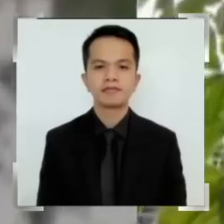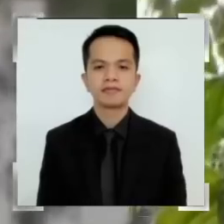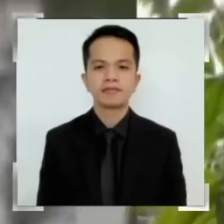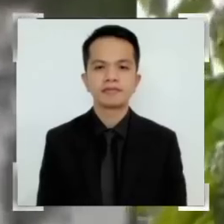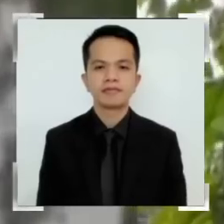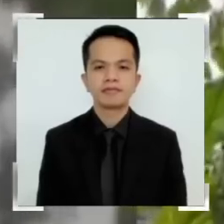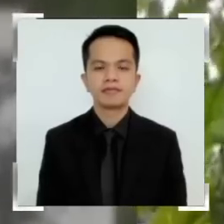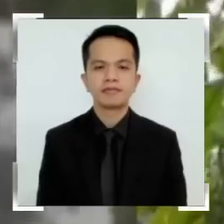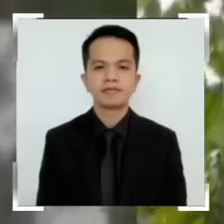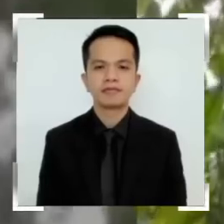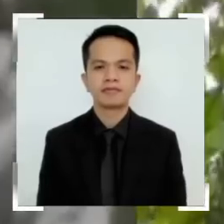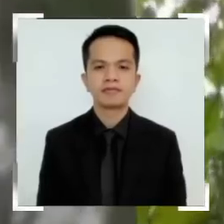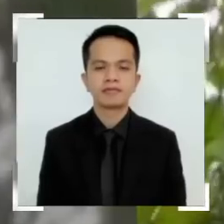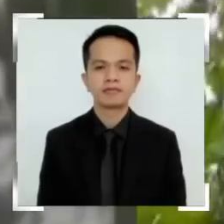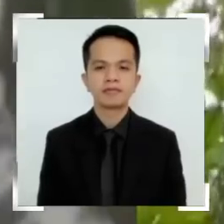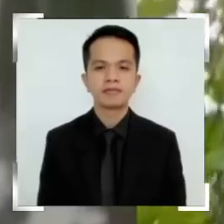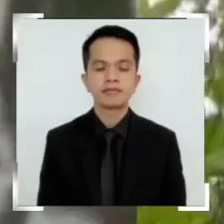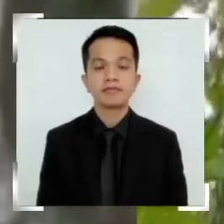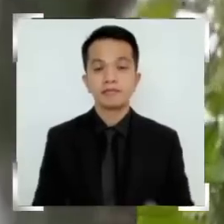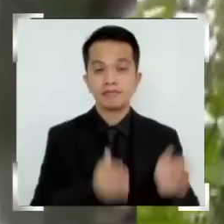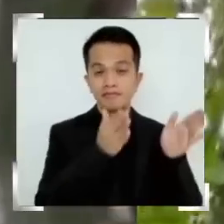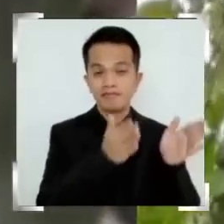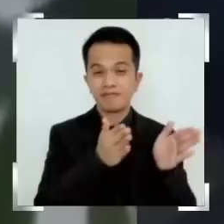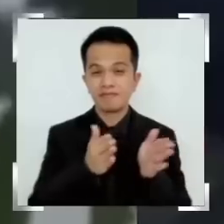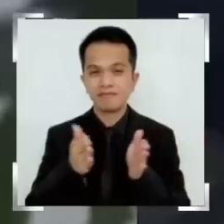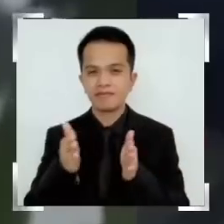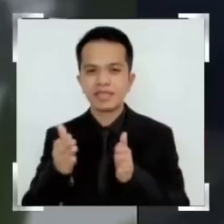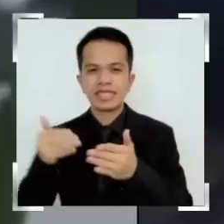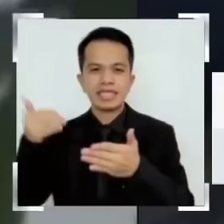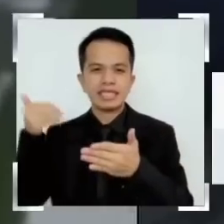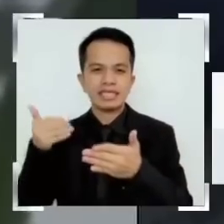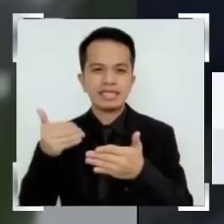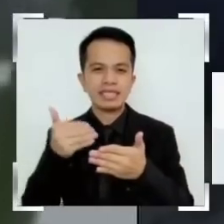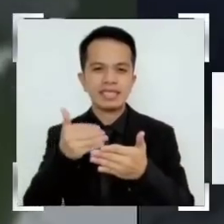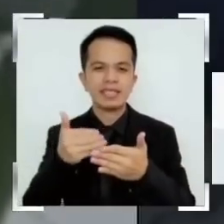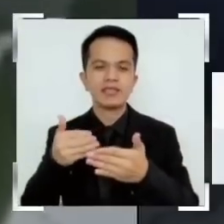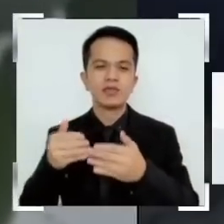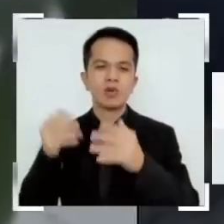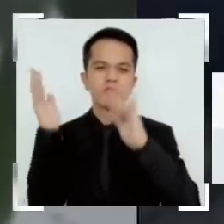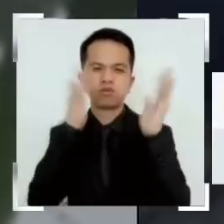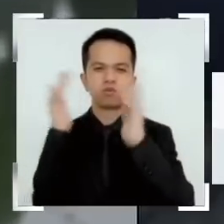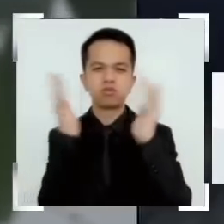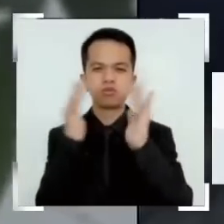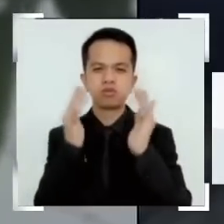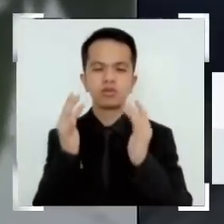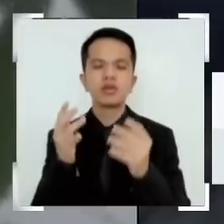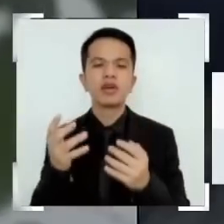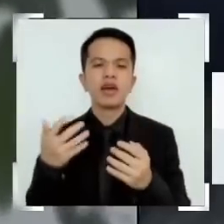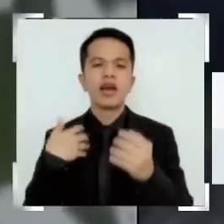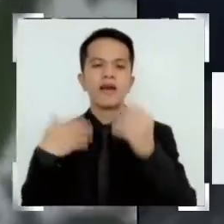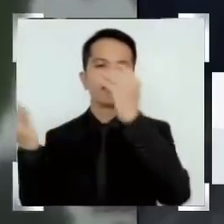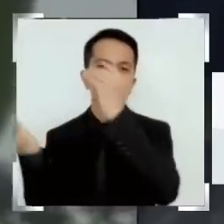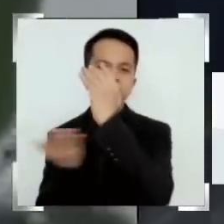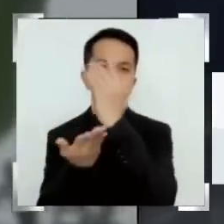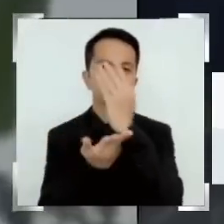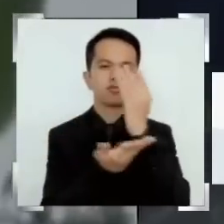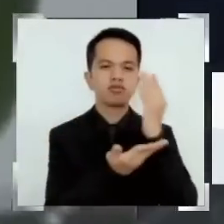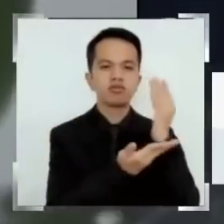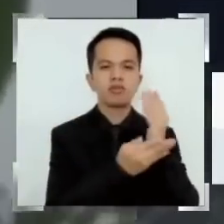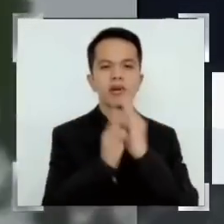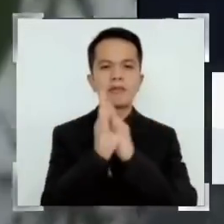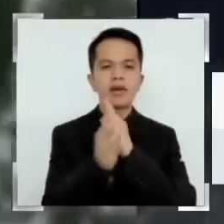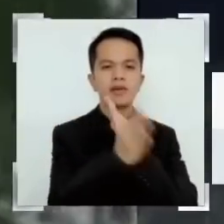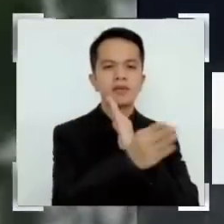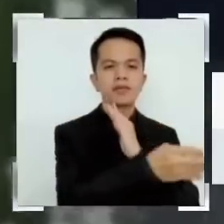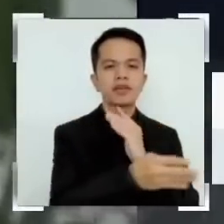Bilang paghahanda naman sa pagdating ng Super Typhoon Betty, pinagpuputol na ang ilang sanga ng puno sa Tagbilaran City, Bohol para